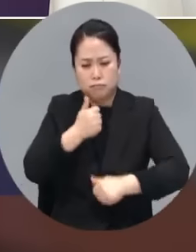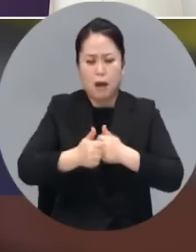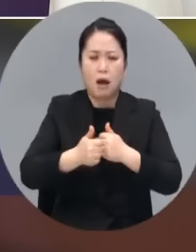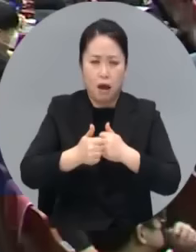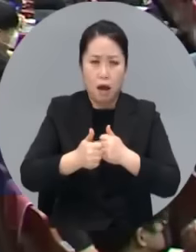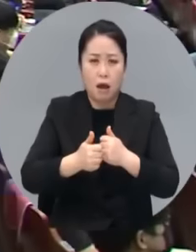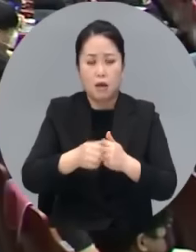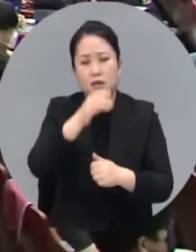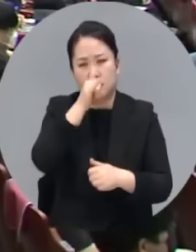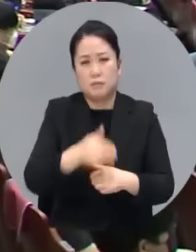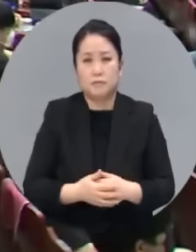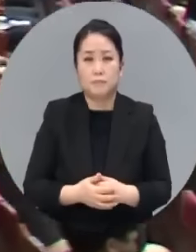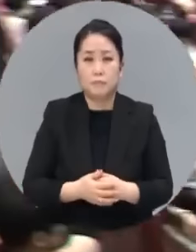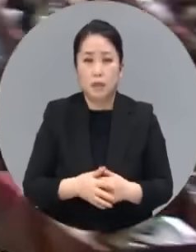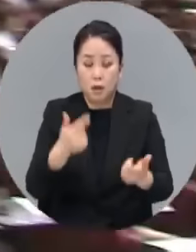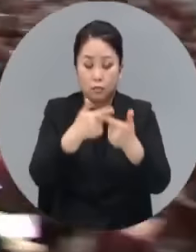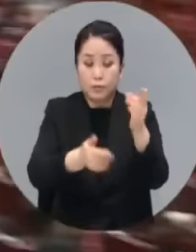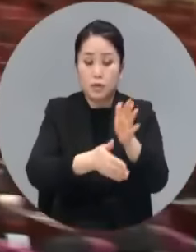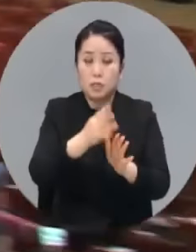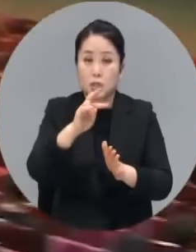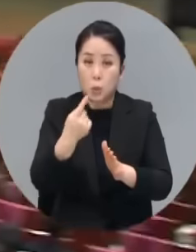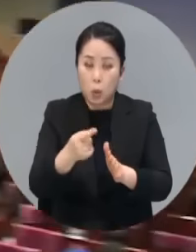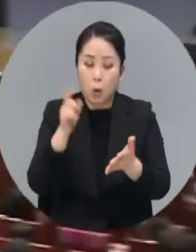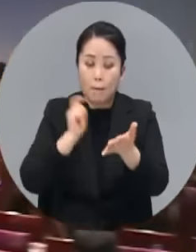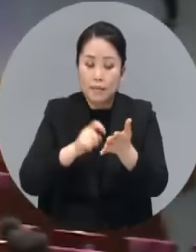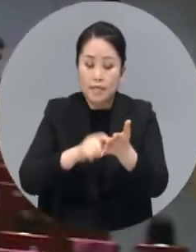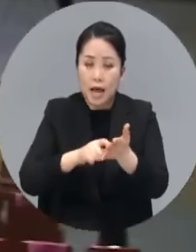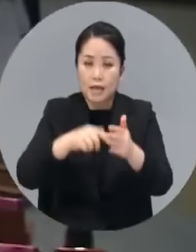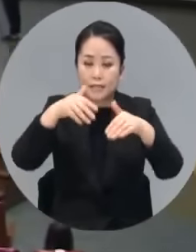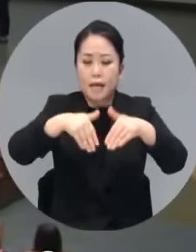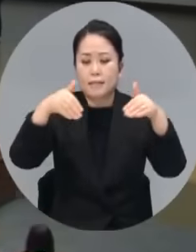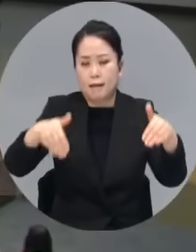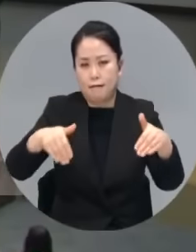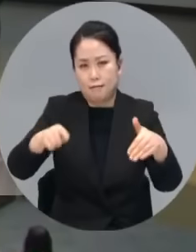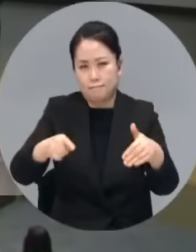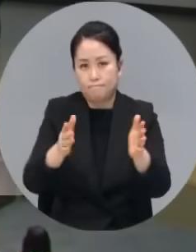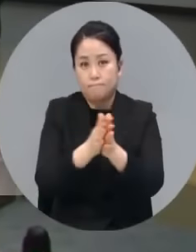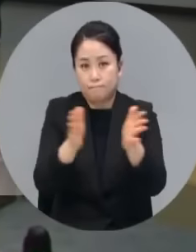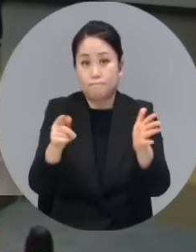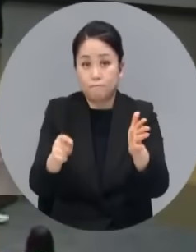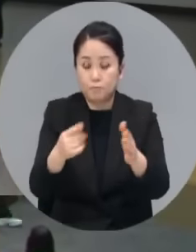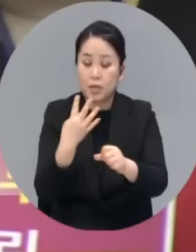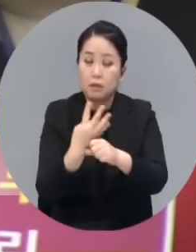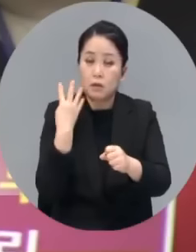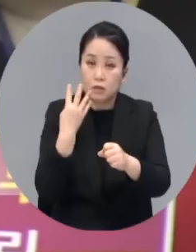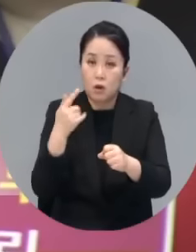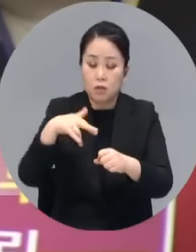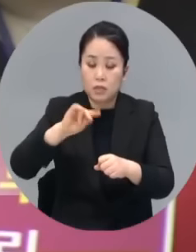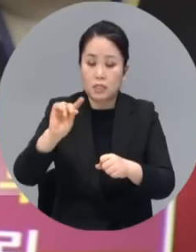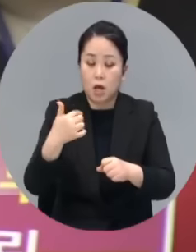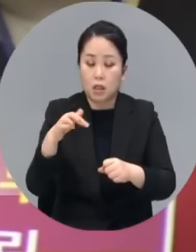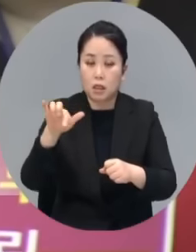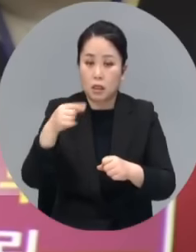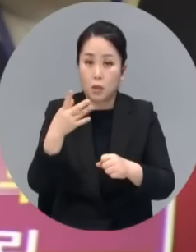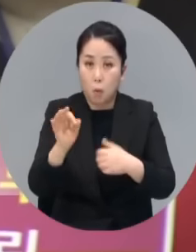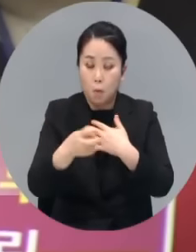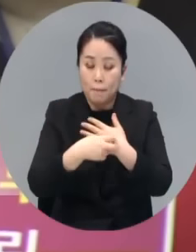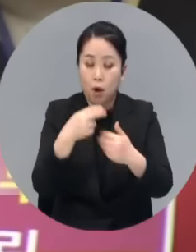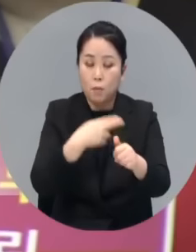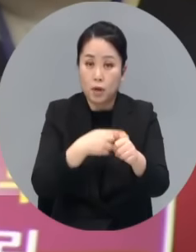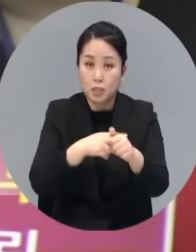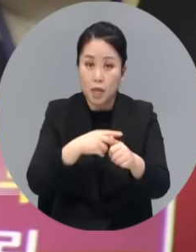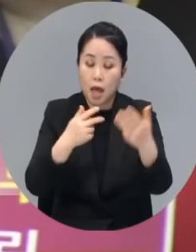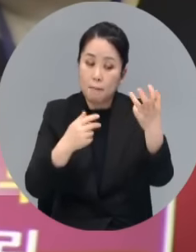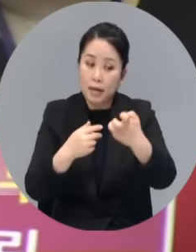건 사실입니다. 부산시도 일단 비상체제에 돌입했습니다. 4년 전 전공의 84%가